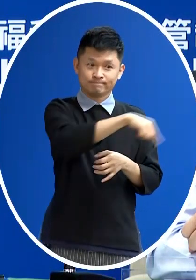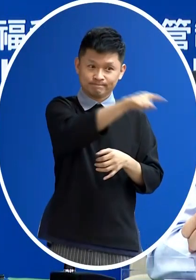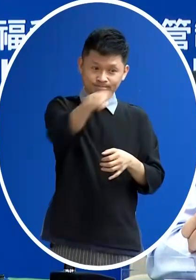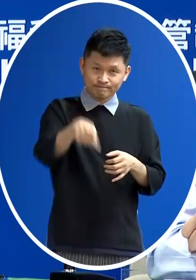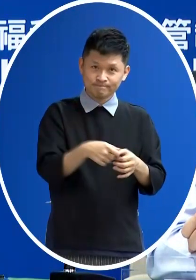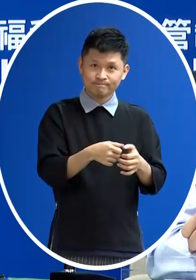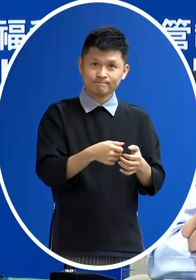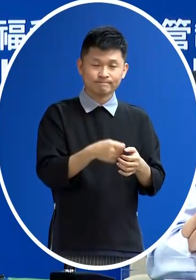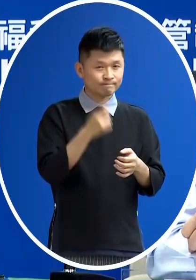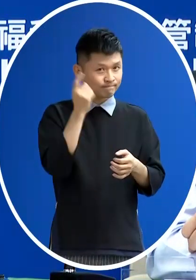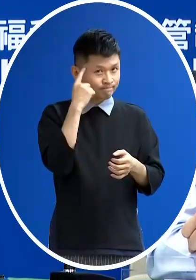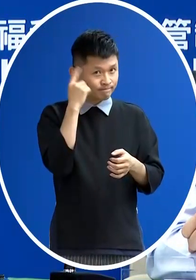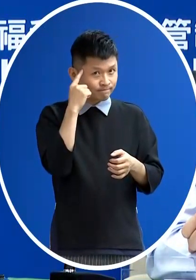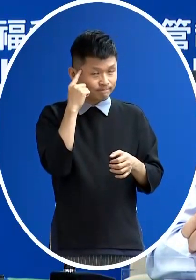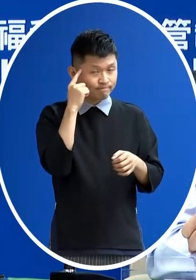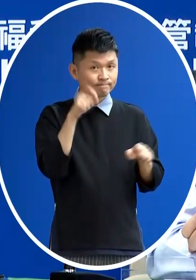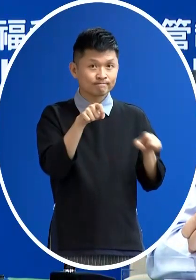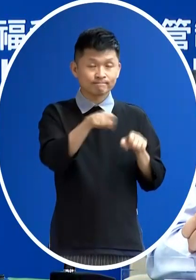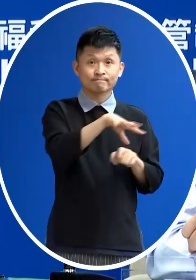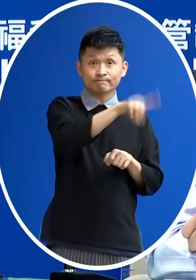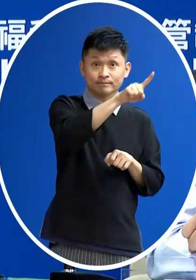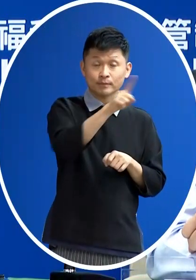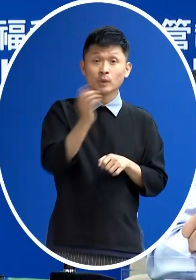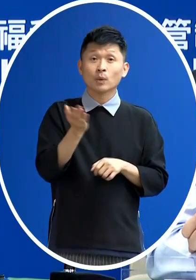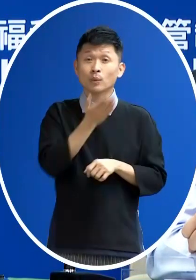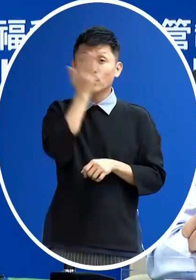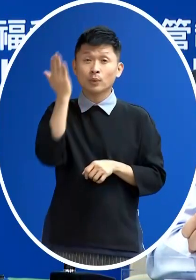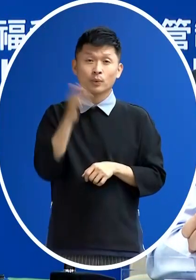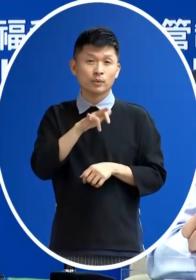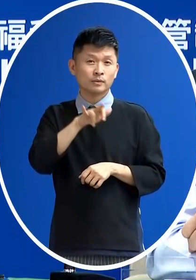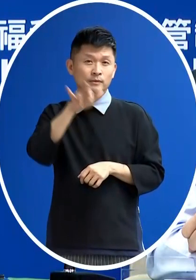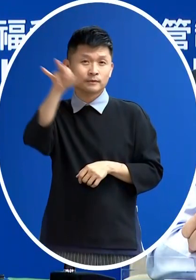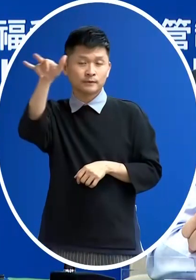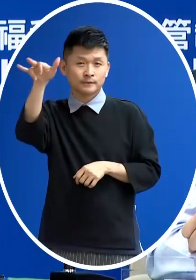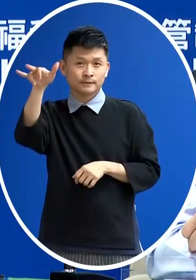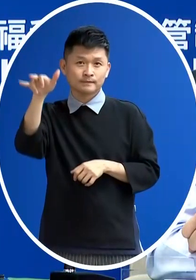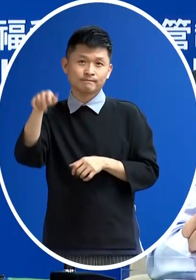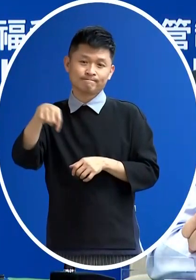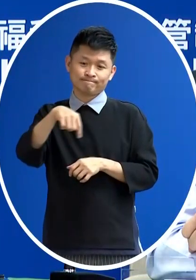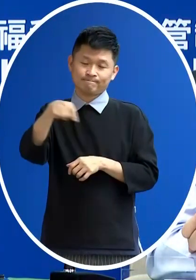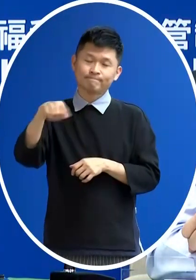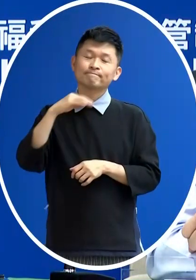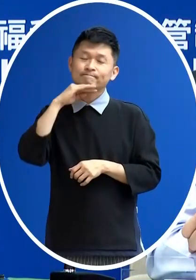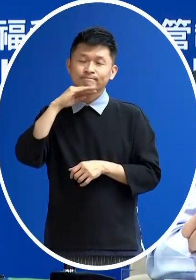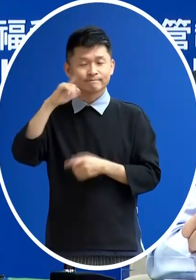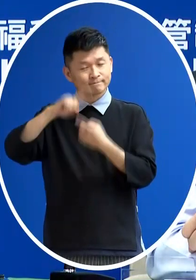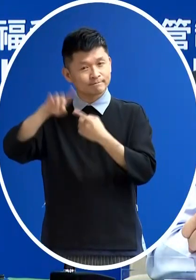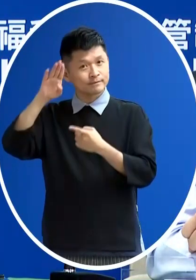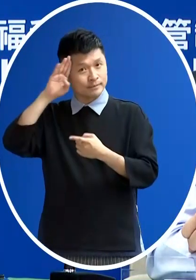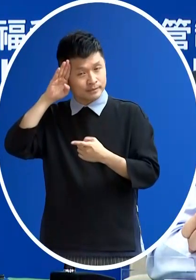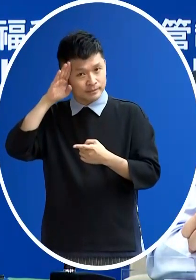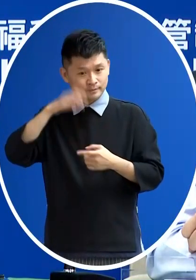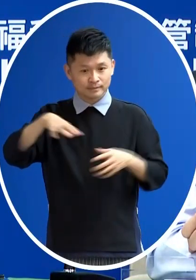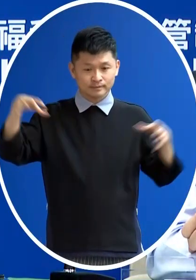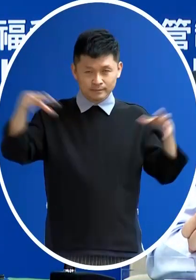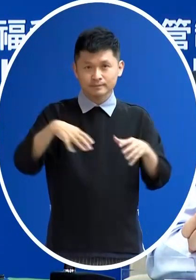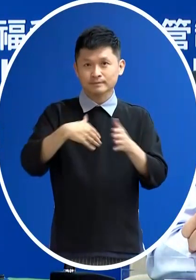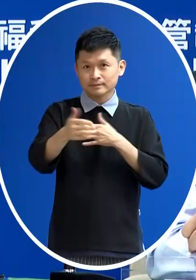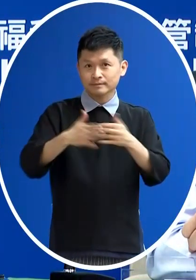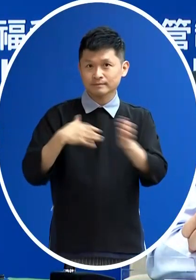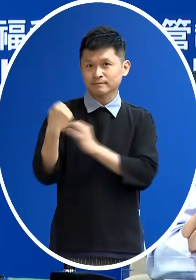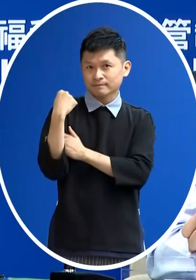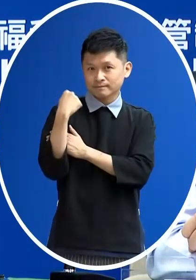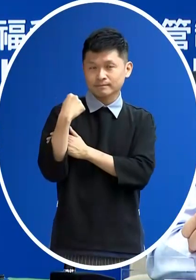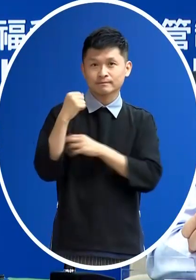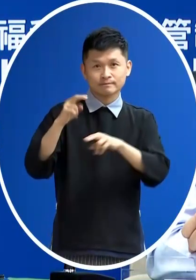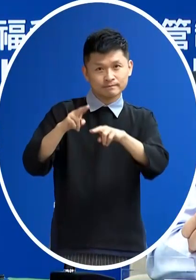开始做思考。那至于旅游业，那就真的很抱歉，我们大家一起努力，尽快能够解封，那时候